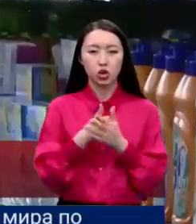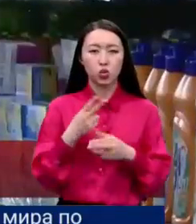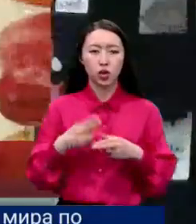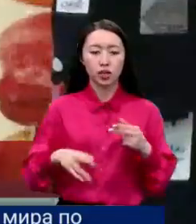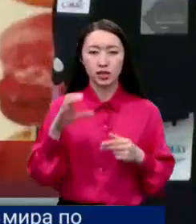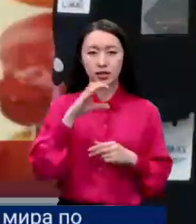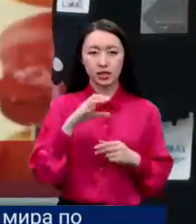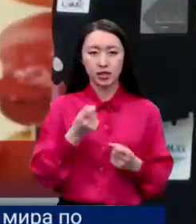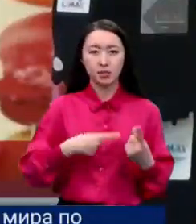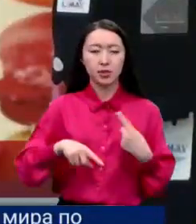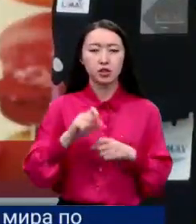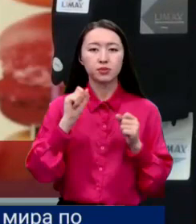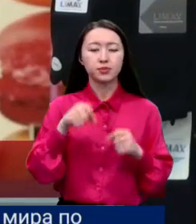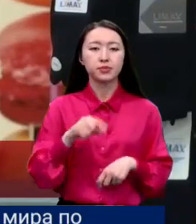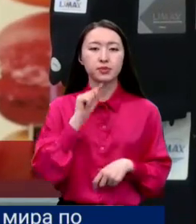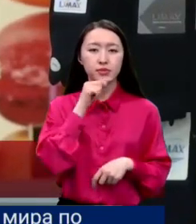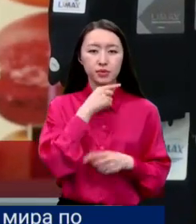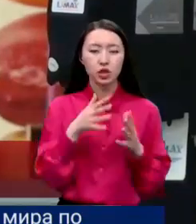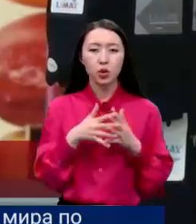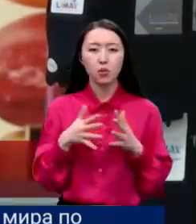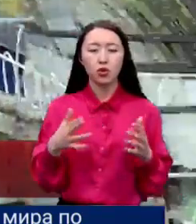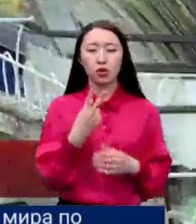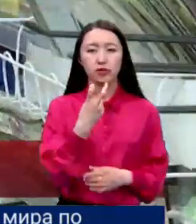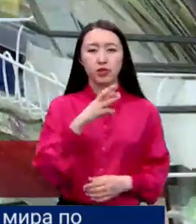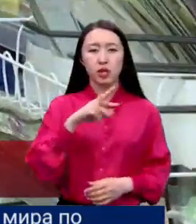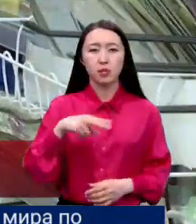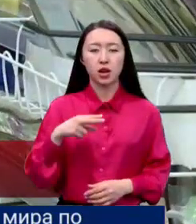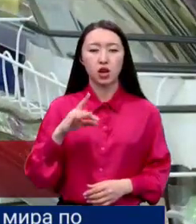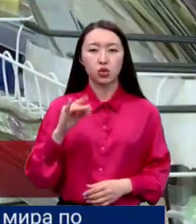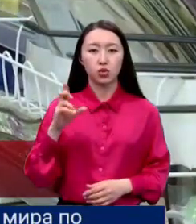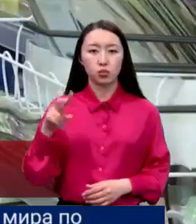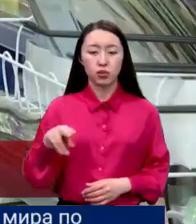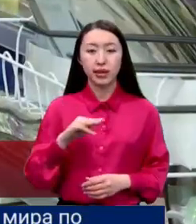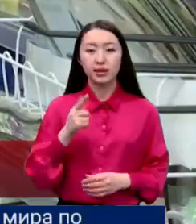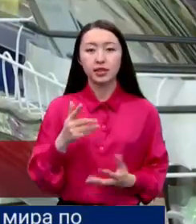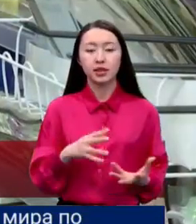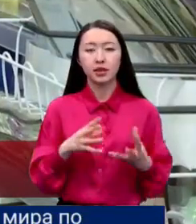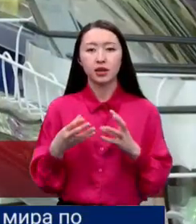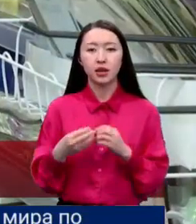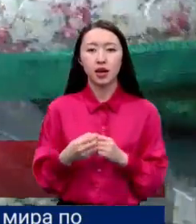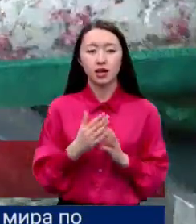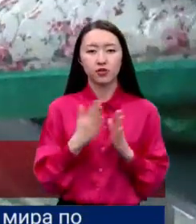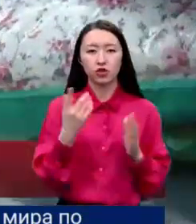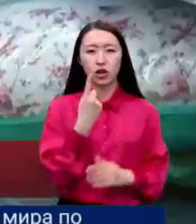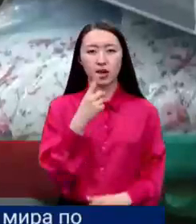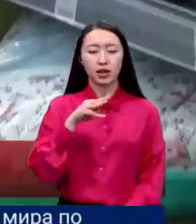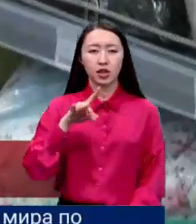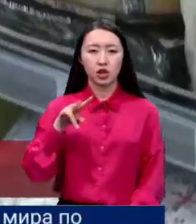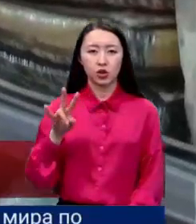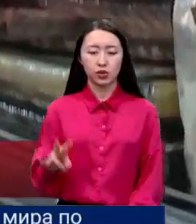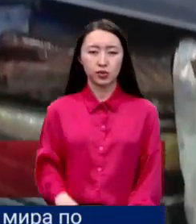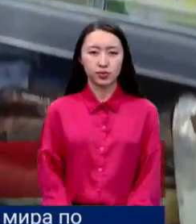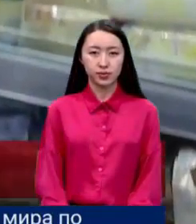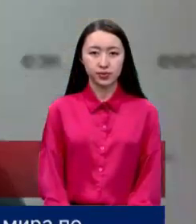сентября бизнесмены смогут сэкономить более 200 миллиардов рублей, что в тенге составляет свыше 1 триллиона.